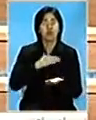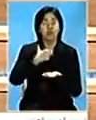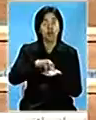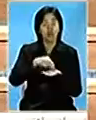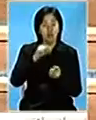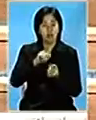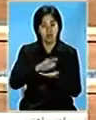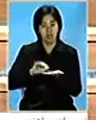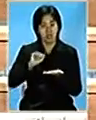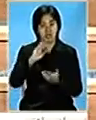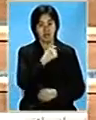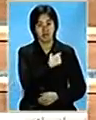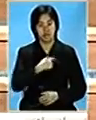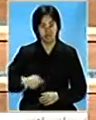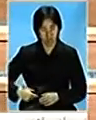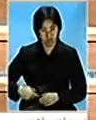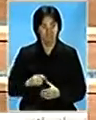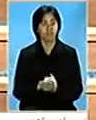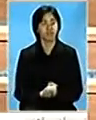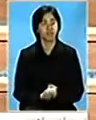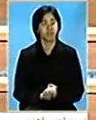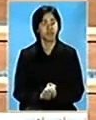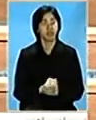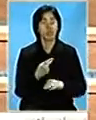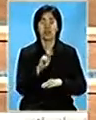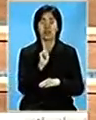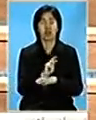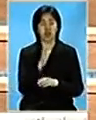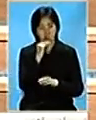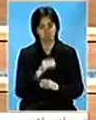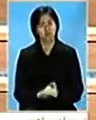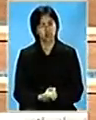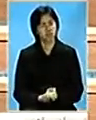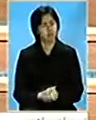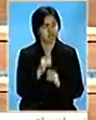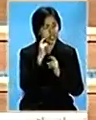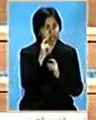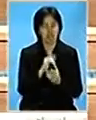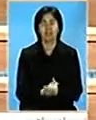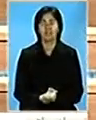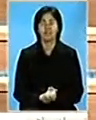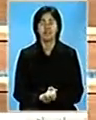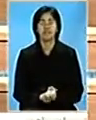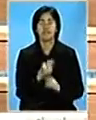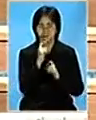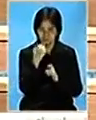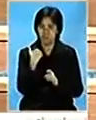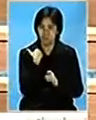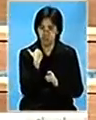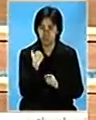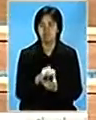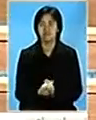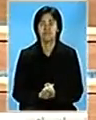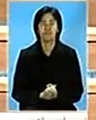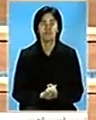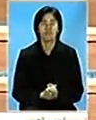ของสถาบันพระมหากษัตริย์ท่านประธานครับเป็นเรื่องที่อันตรายครับอันตรายจริงๆน